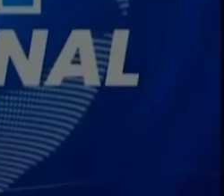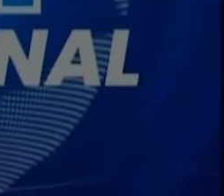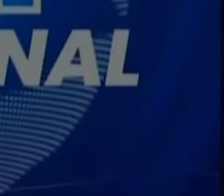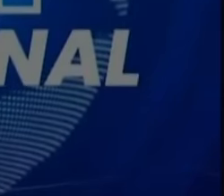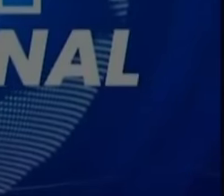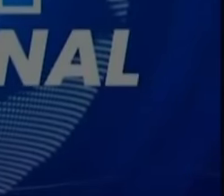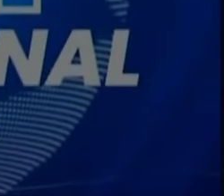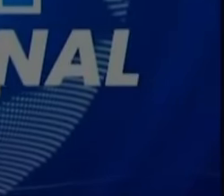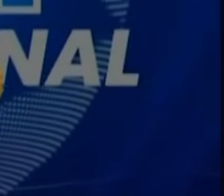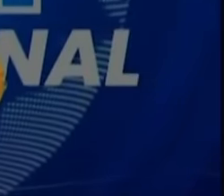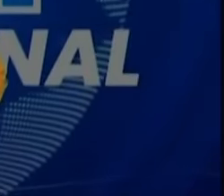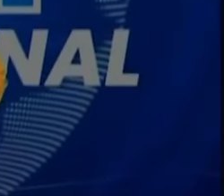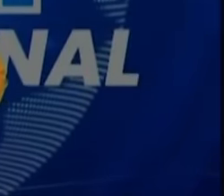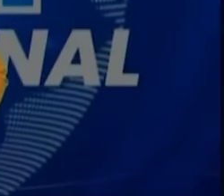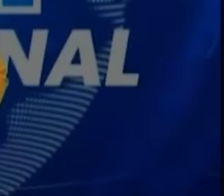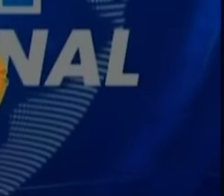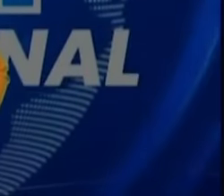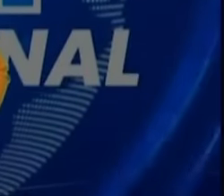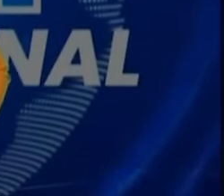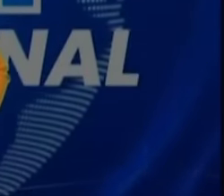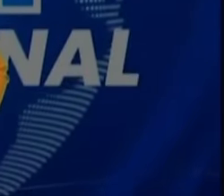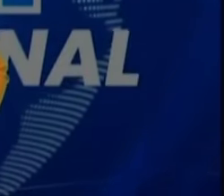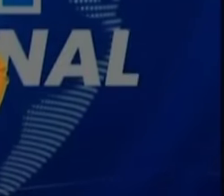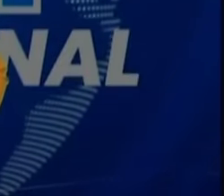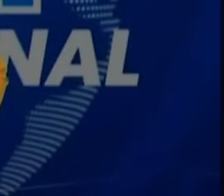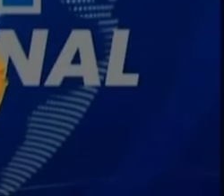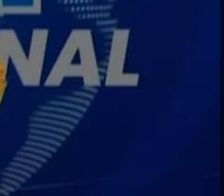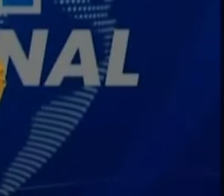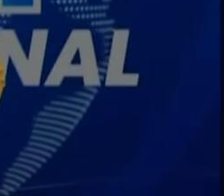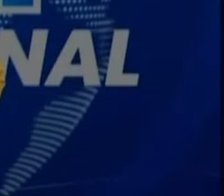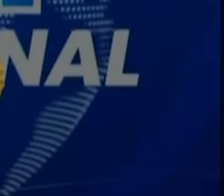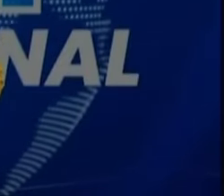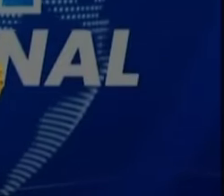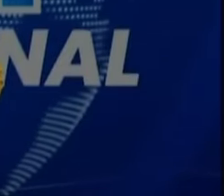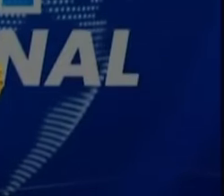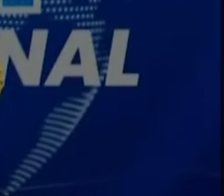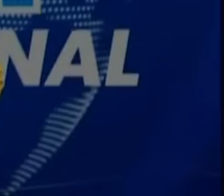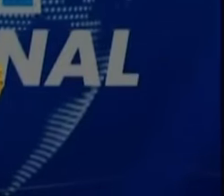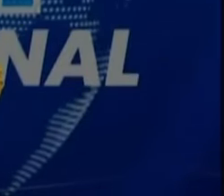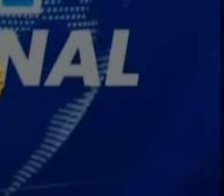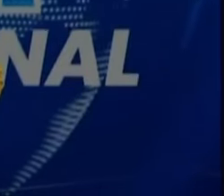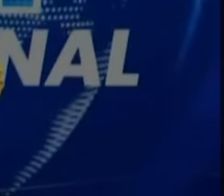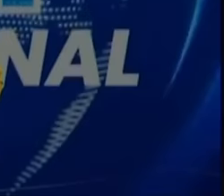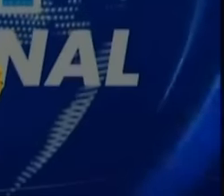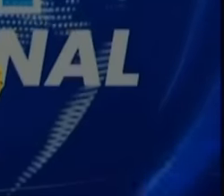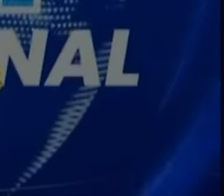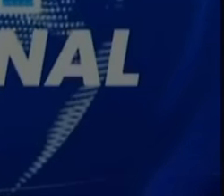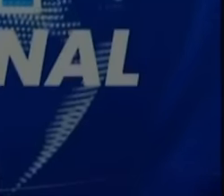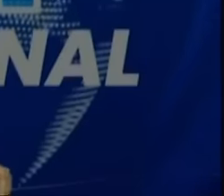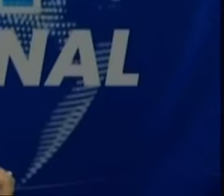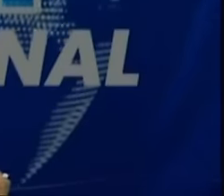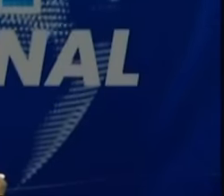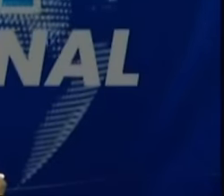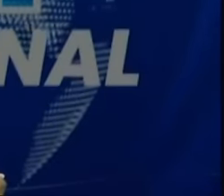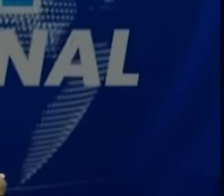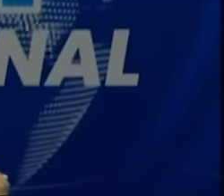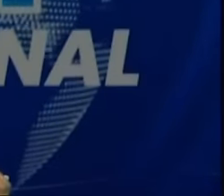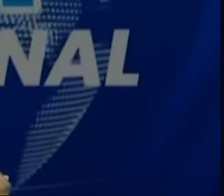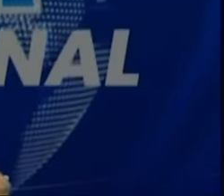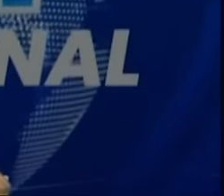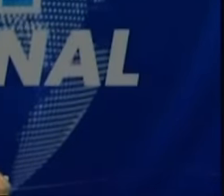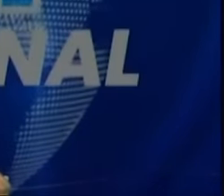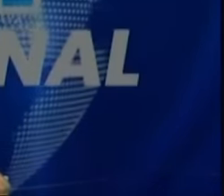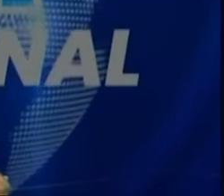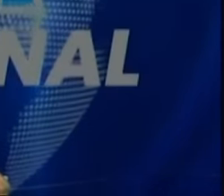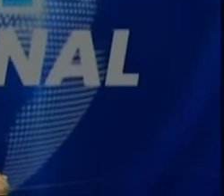Merci de nous rejoindre aux 20h, madame, monsieur. Bonsoir. À la une, la police sera dans la rue demain pour encadrer la marche